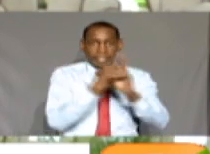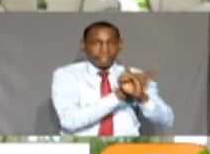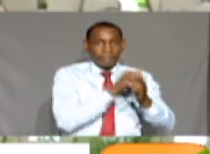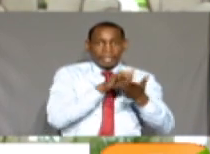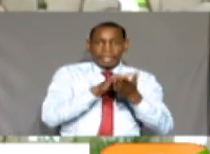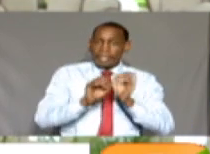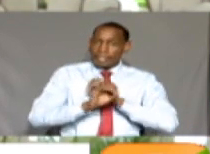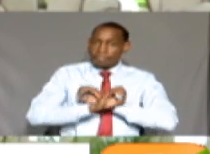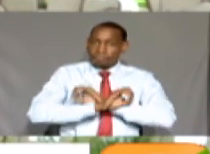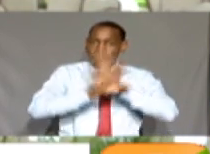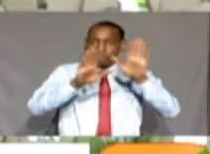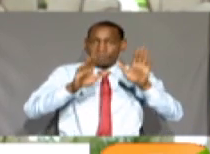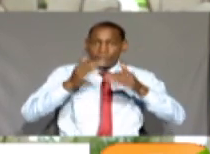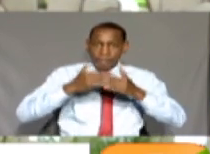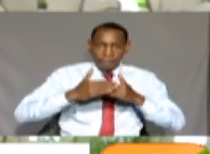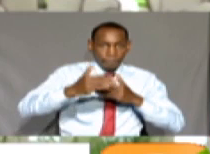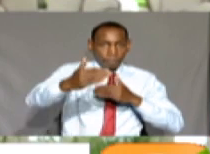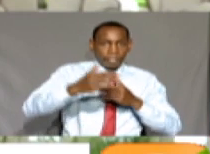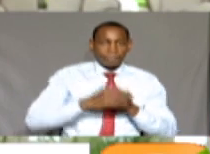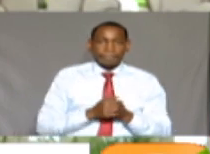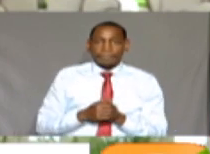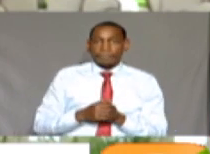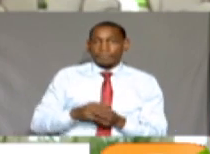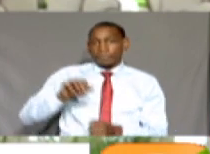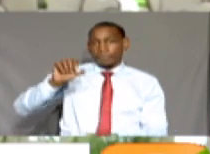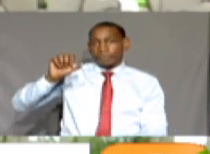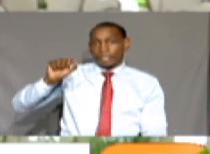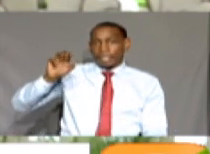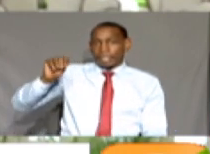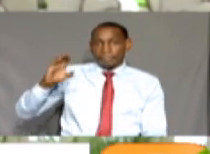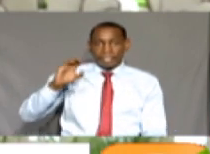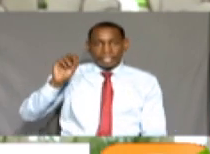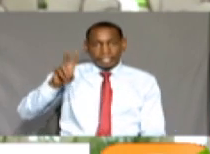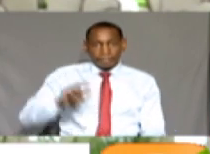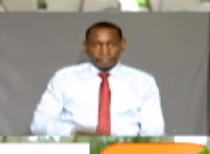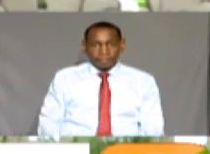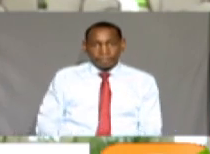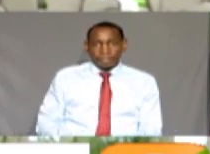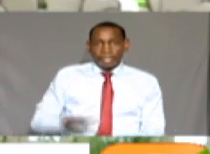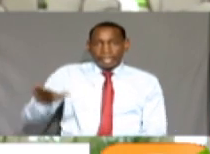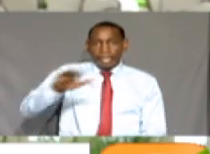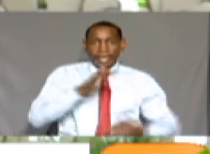watakuwa kiifanya wazi katika siku zijazo. Sam Gitukuru, Ninga ya Citizen, katika ukumbi wa Bomas.